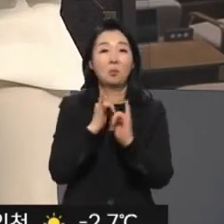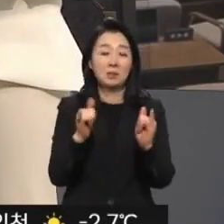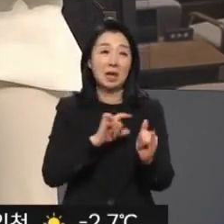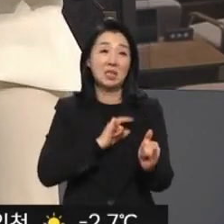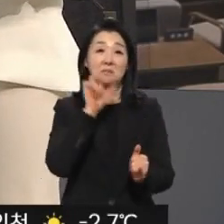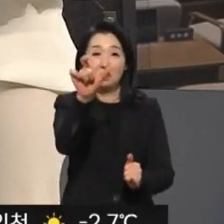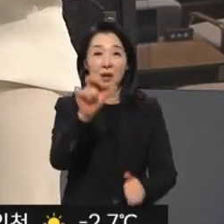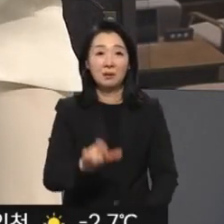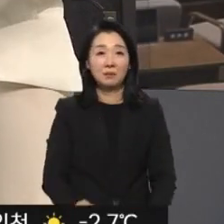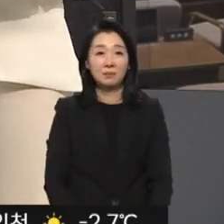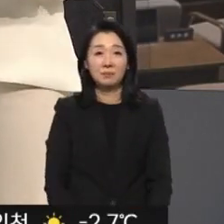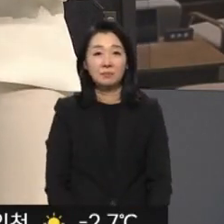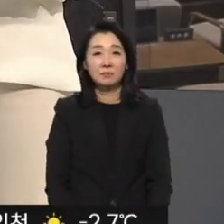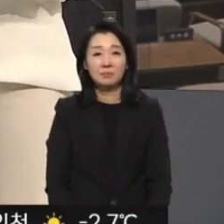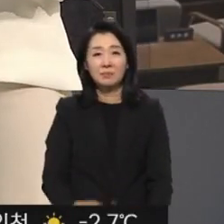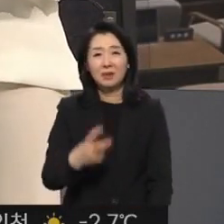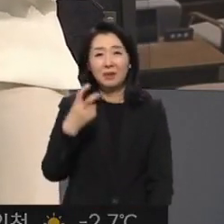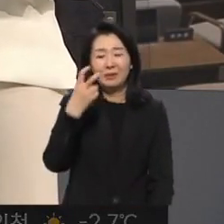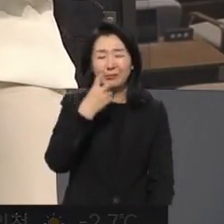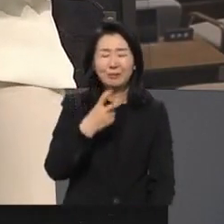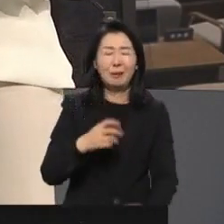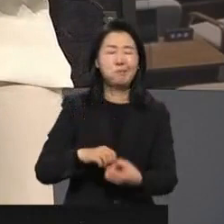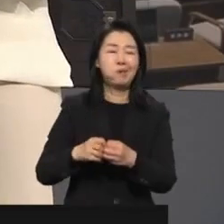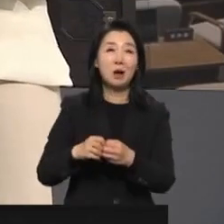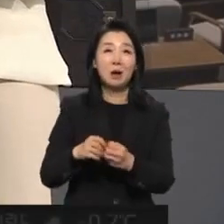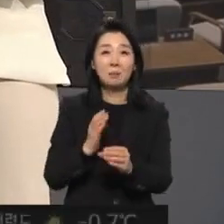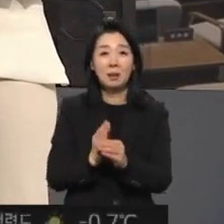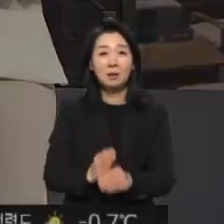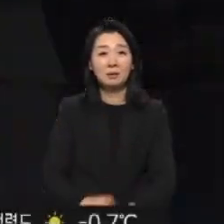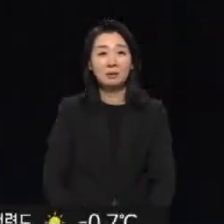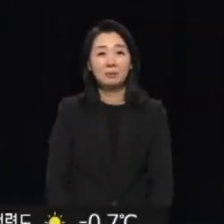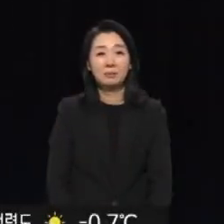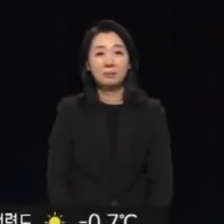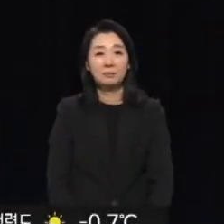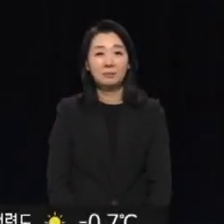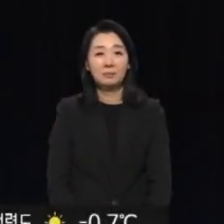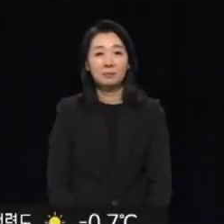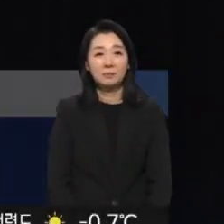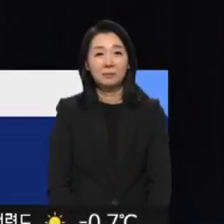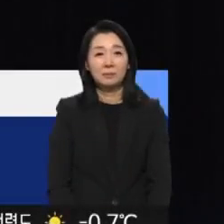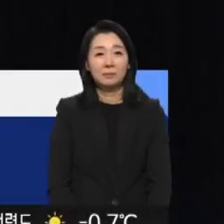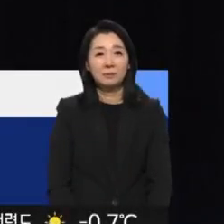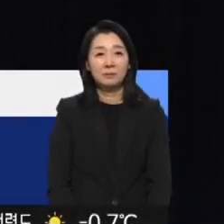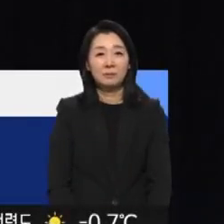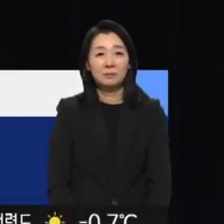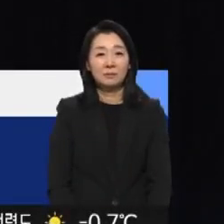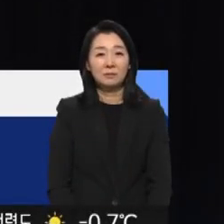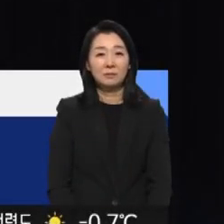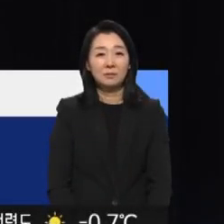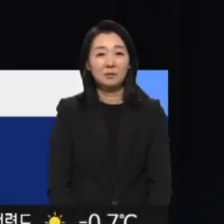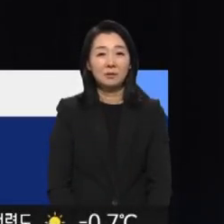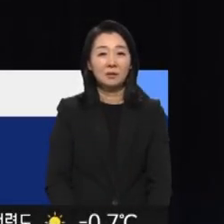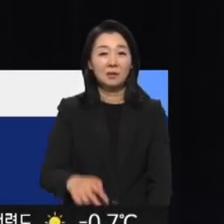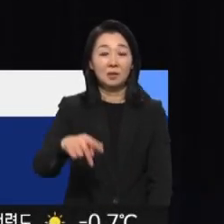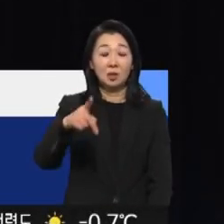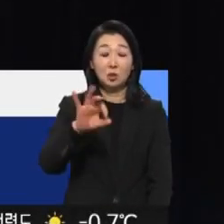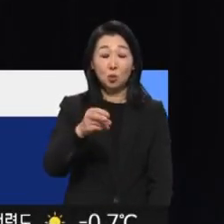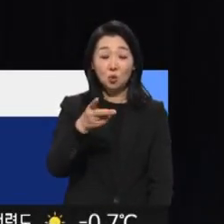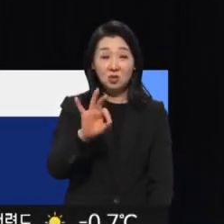실명도 거론을 했는데요. 수사를 뭉개고 있다고 했습니다. 먼저 송경호